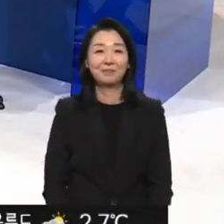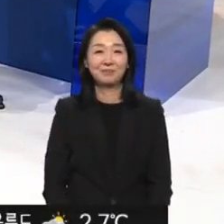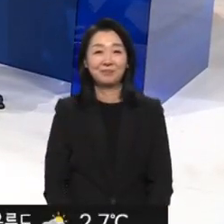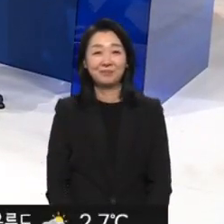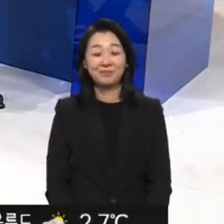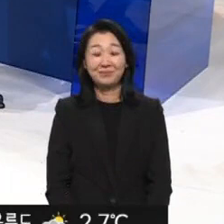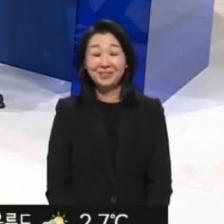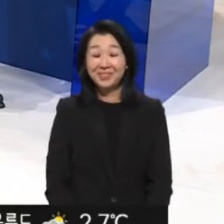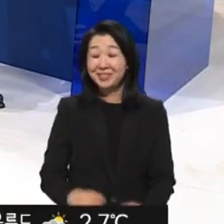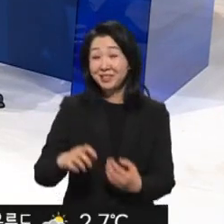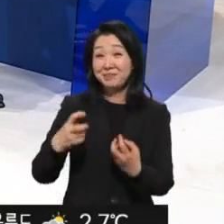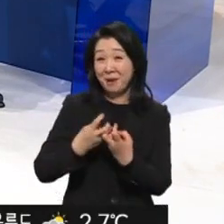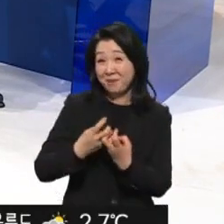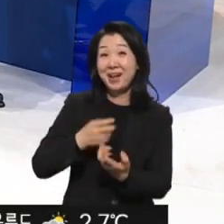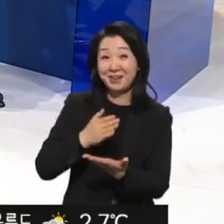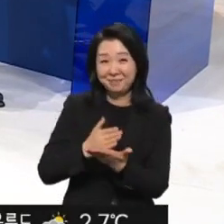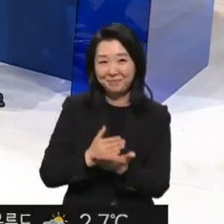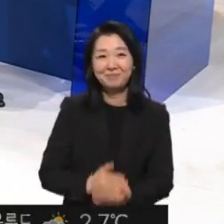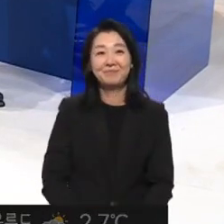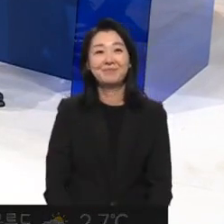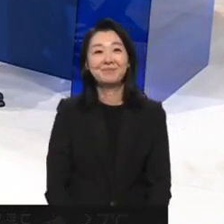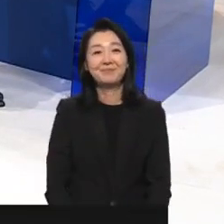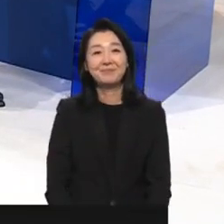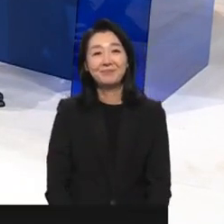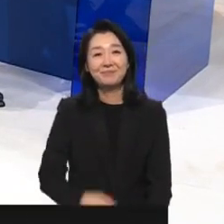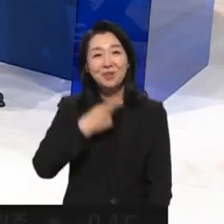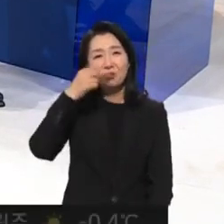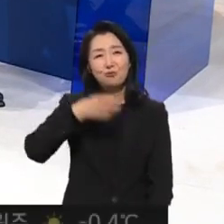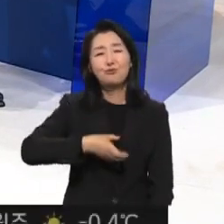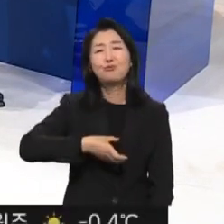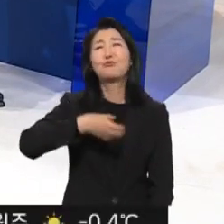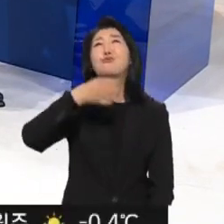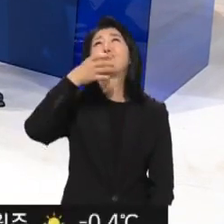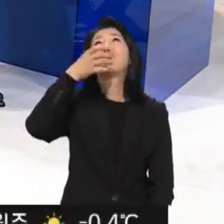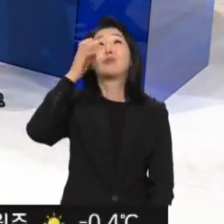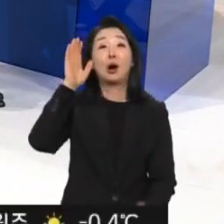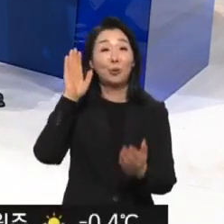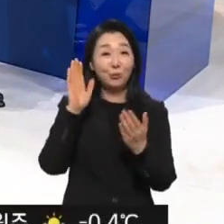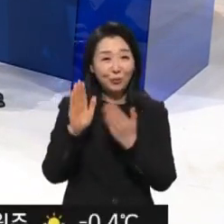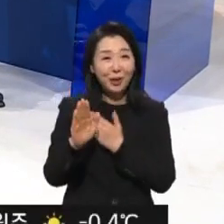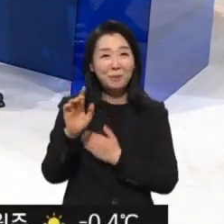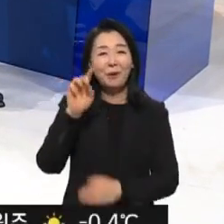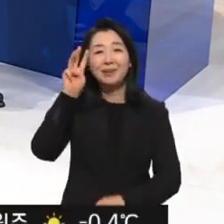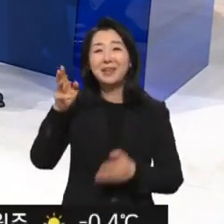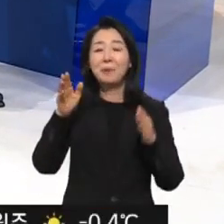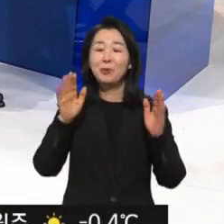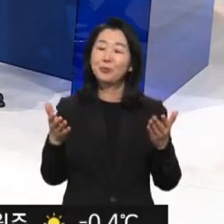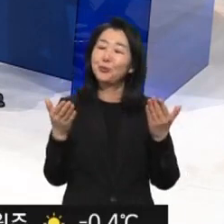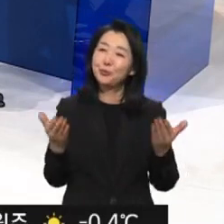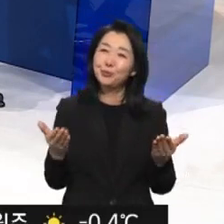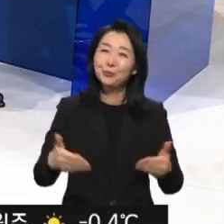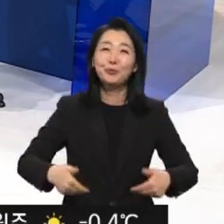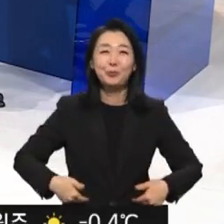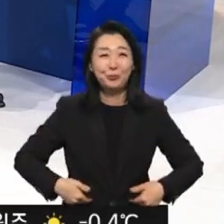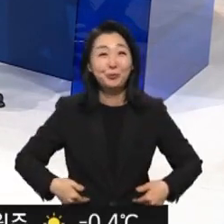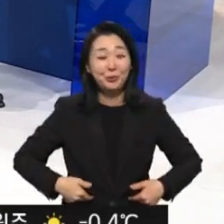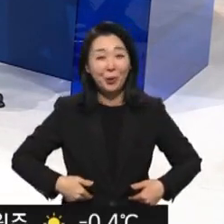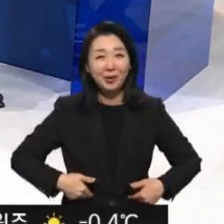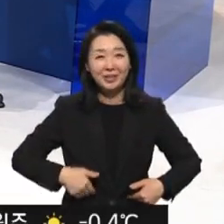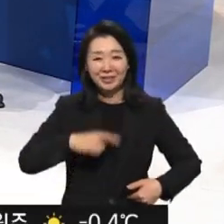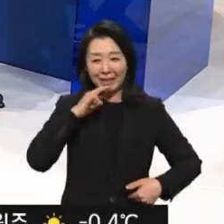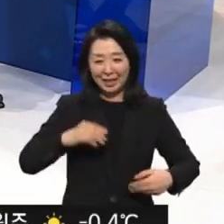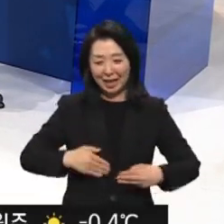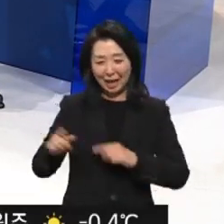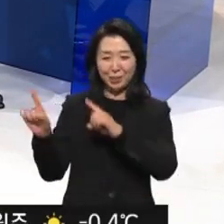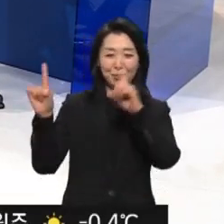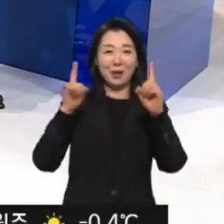좋다고 하니까요. 피하시는 게 좋을 것 같습니다. 또 술을 마시고 나서는 최소 3일 정도는 쉬어줘야 간이